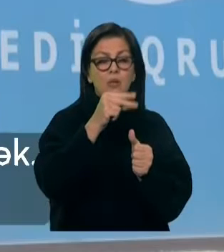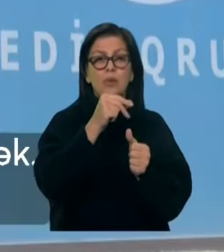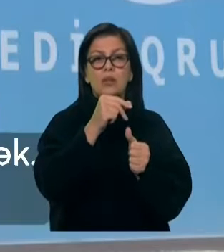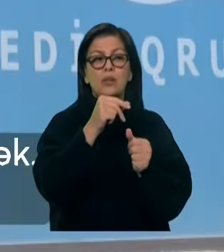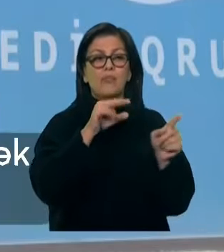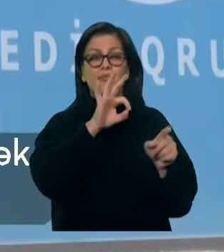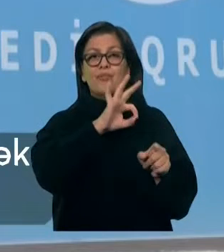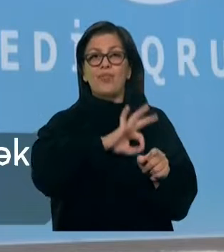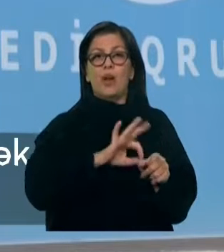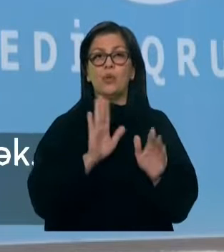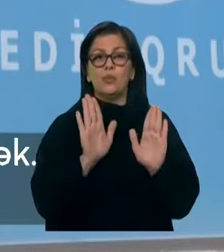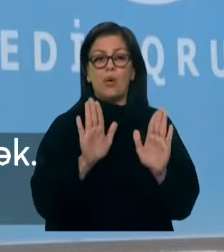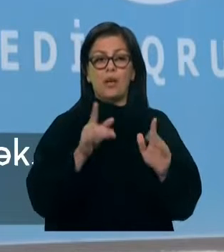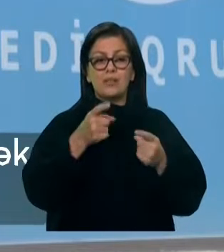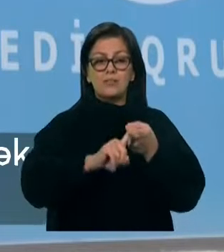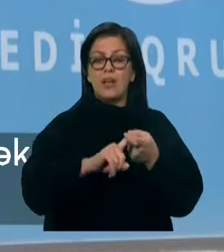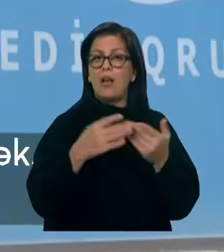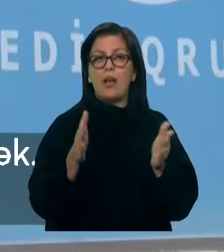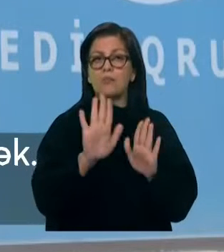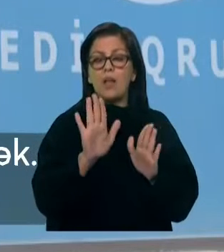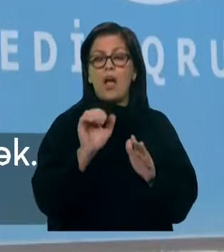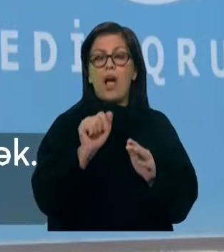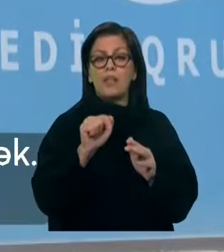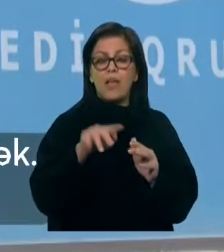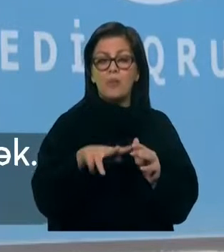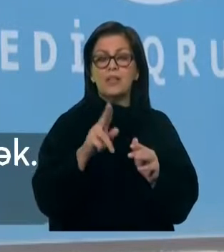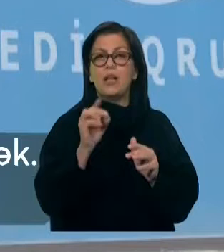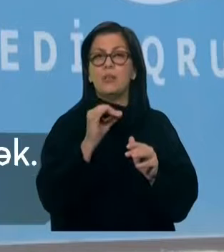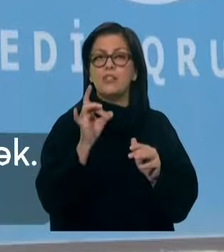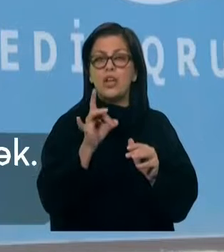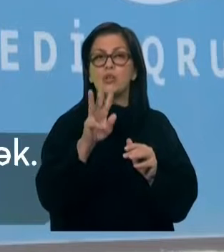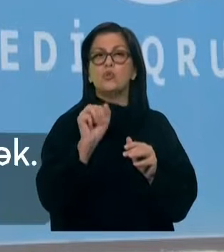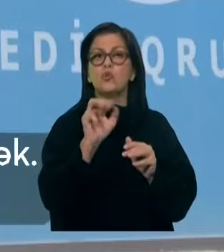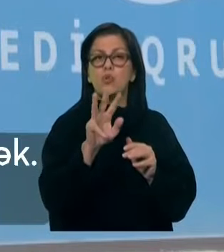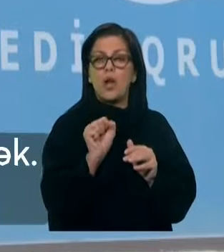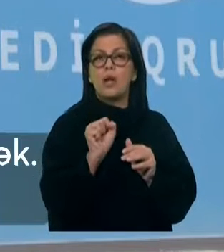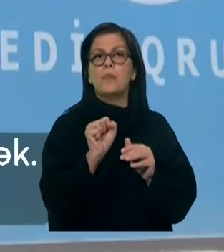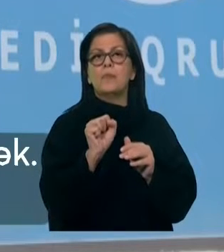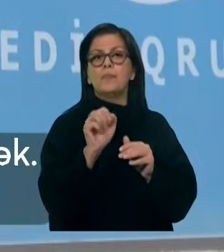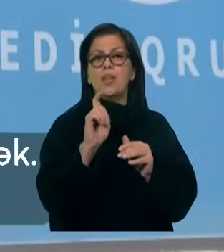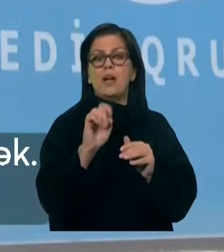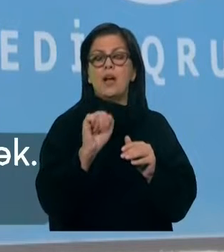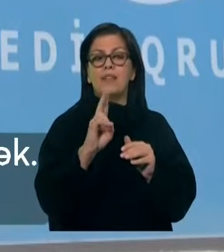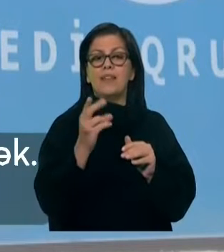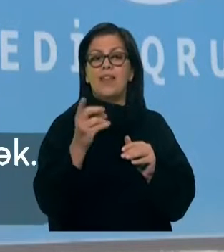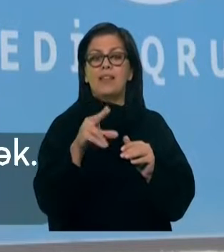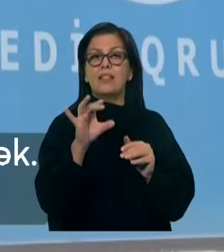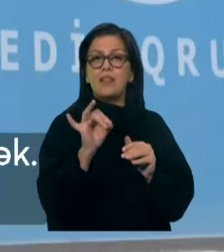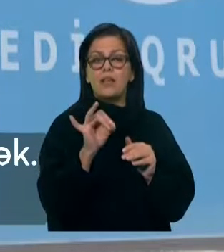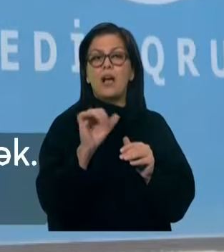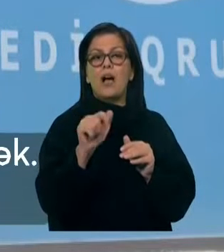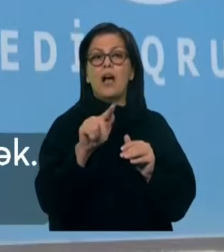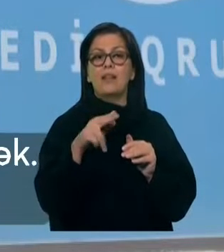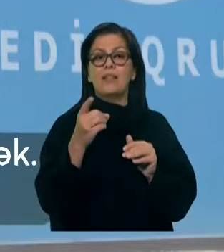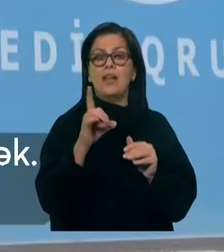olan kommunikasiya xəttləri eyni zamanda Ağdam-Kəlbəcər, Ağdam-Şuşa, Ağdam deməli Xankəndi istiqamətində Ağdərə